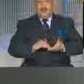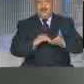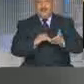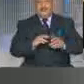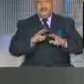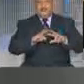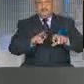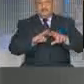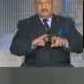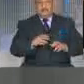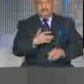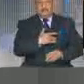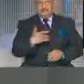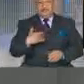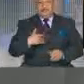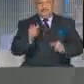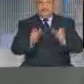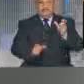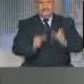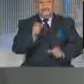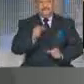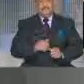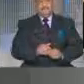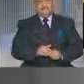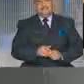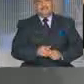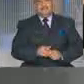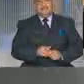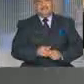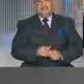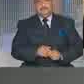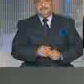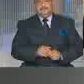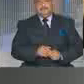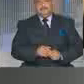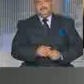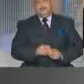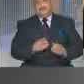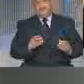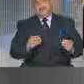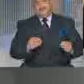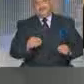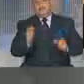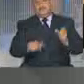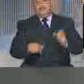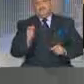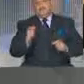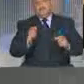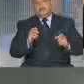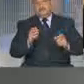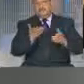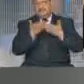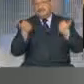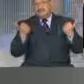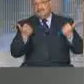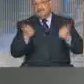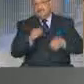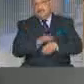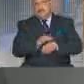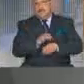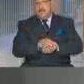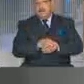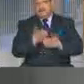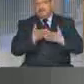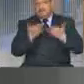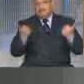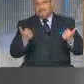الخدمات الصحية. وبالنسبة للمواطنين ماذا به الواحد ديما يحاول باش يتفقد صحته.